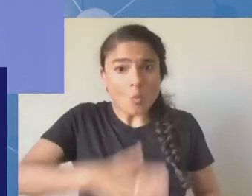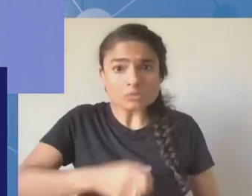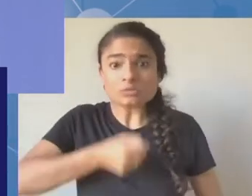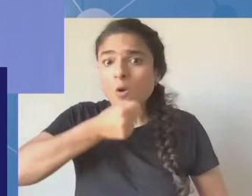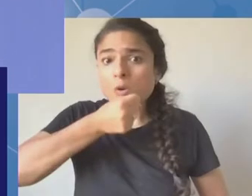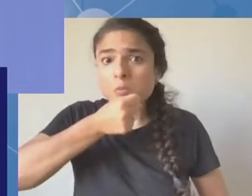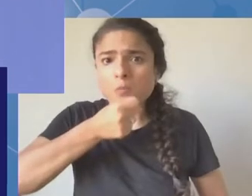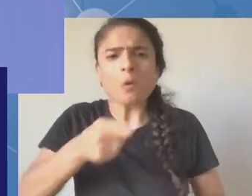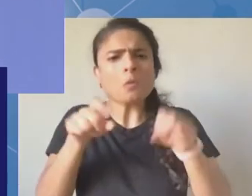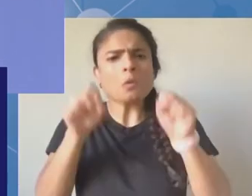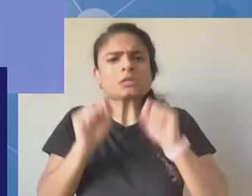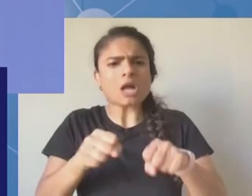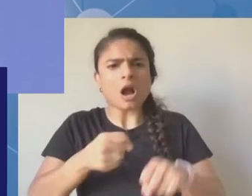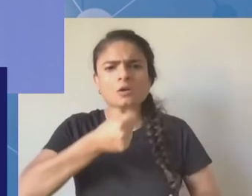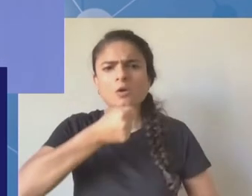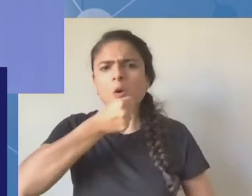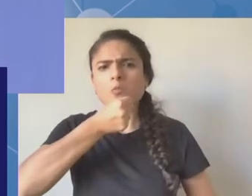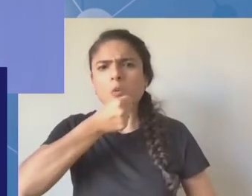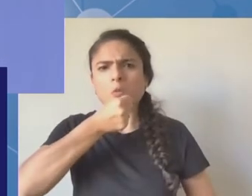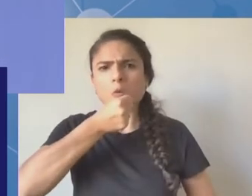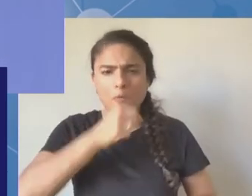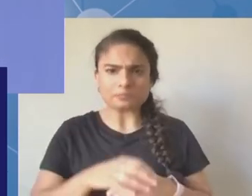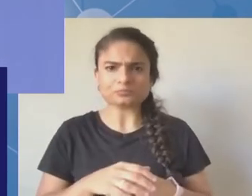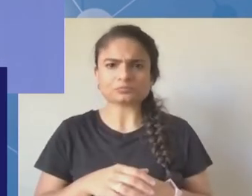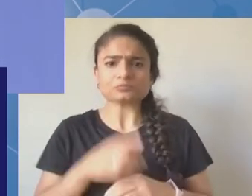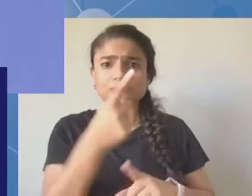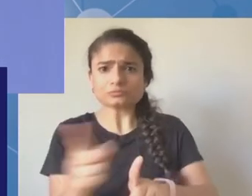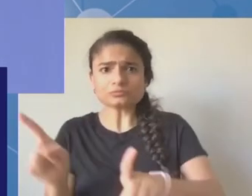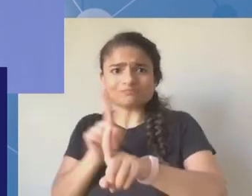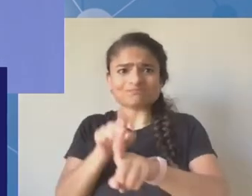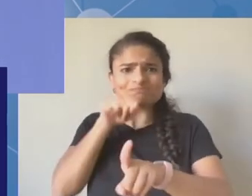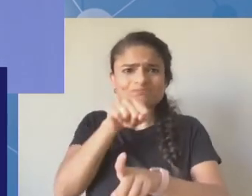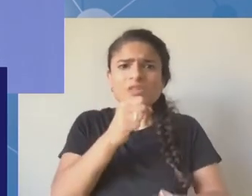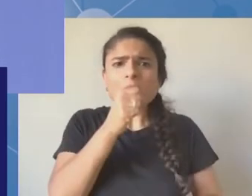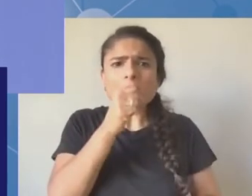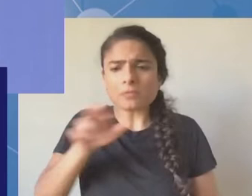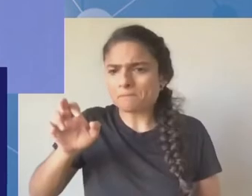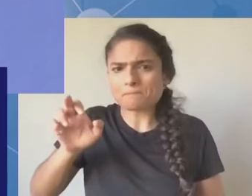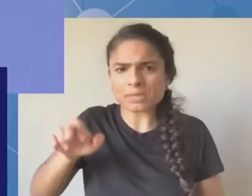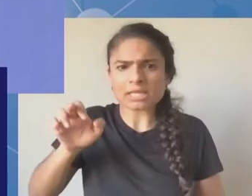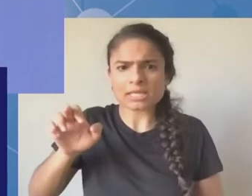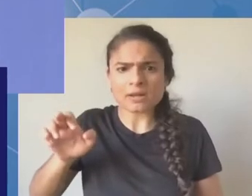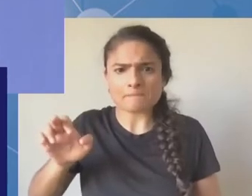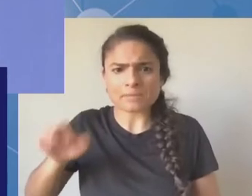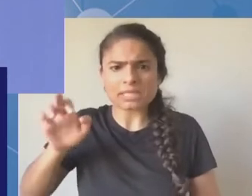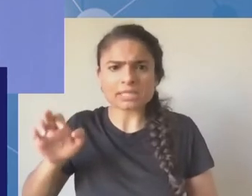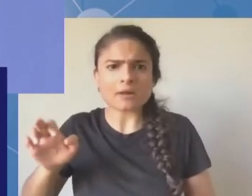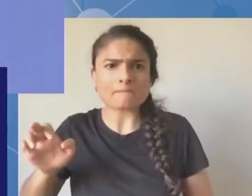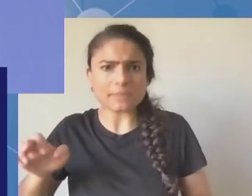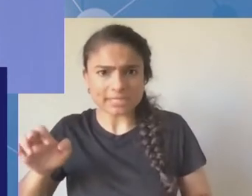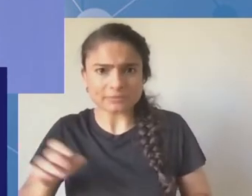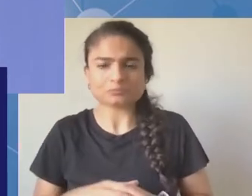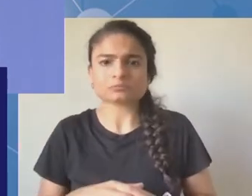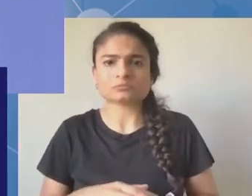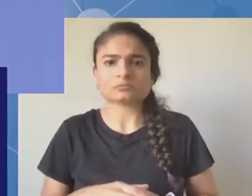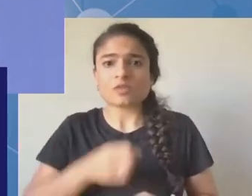لراغبين في الحديث. الميكروفون الأول أولاً، ثم الثاني، وثم الميكروفون